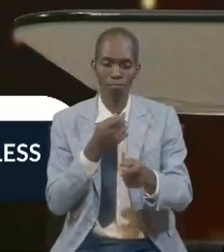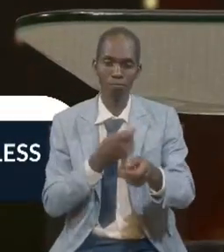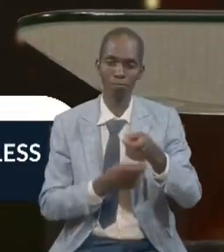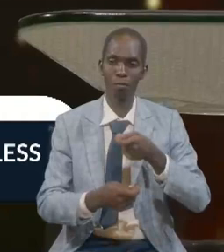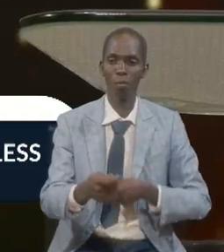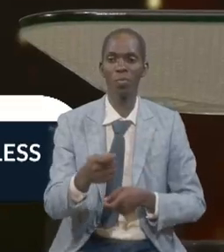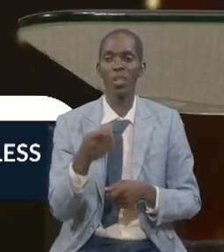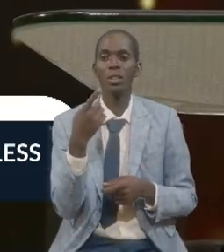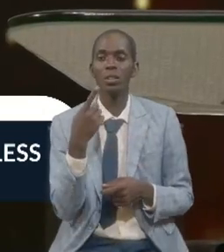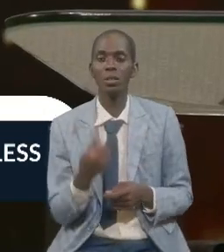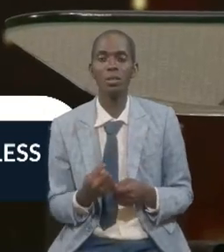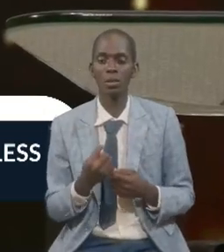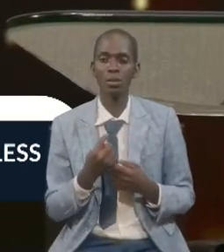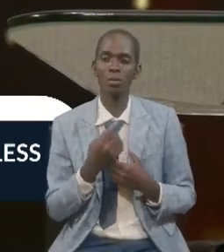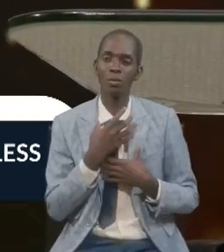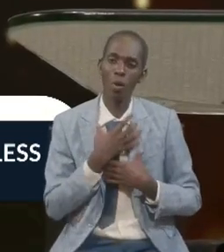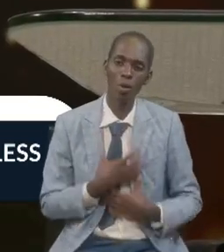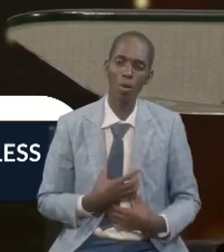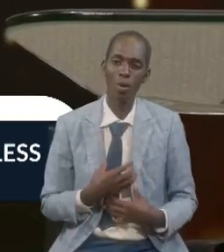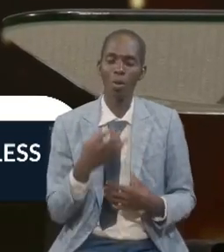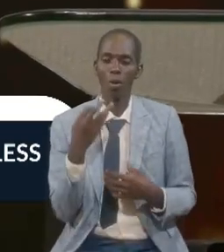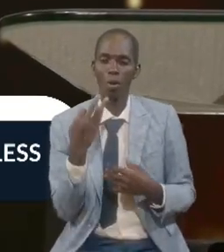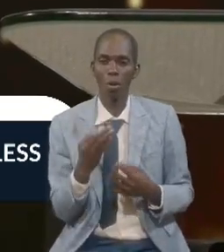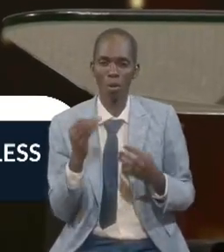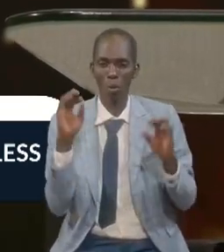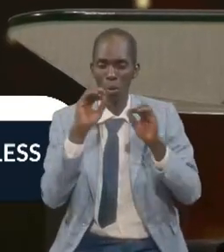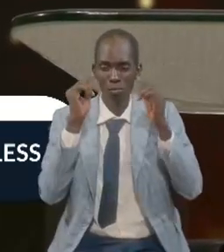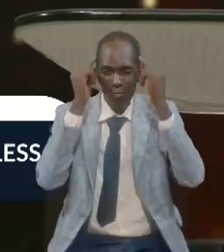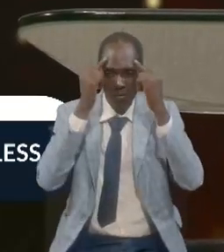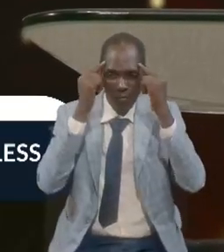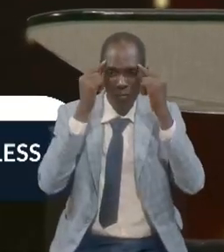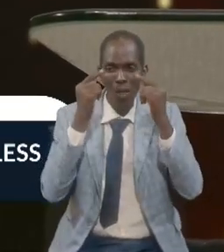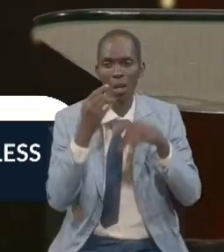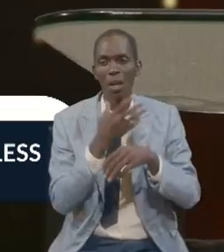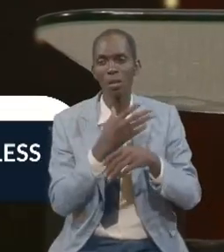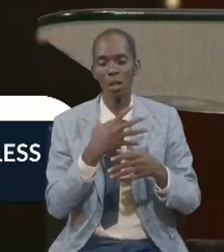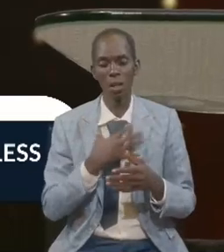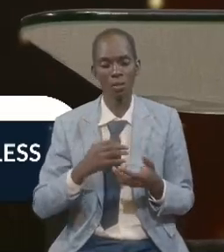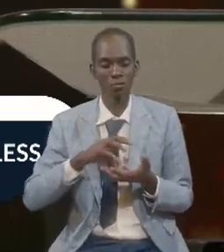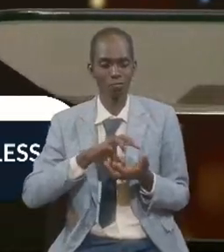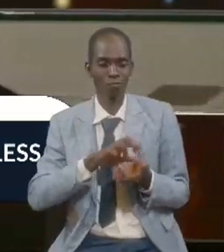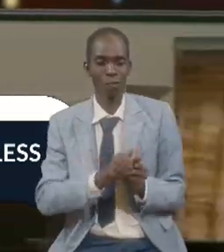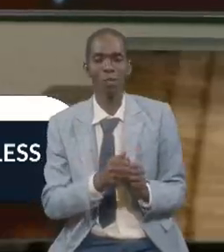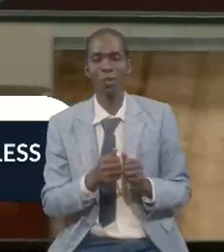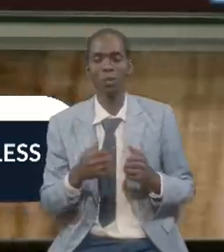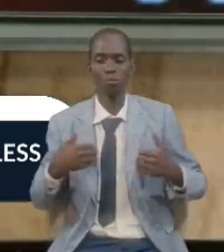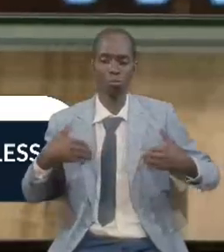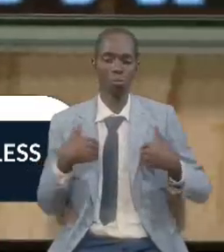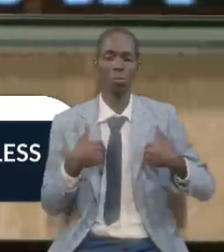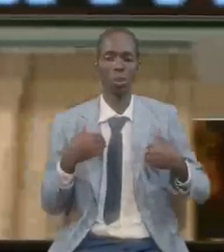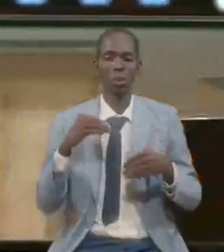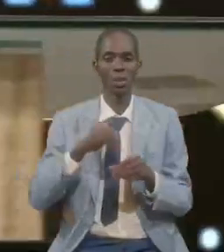Inverser les désirs des brutes irréfléchis et bafoués. Nous